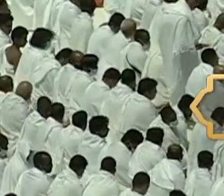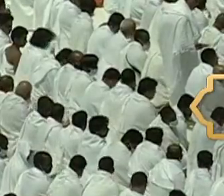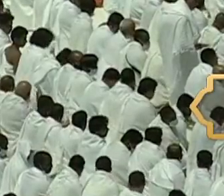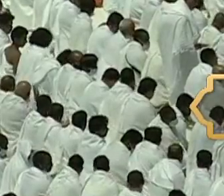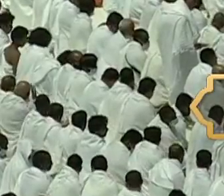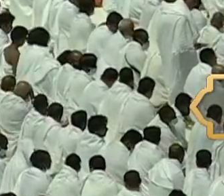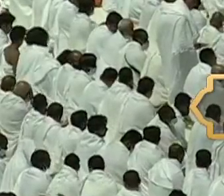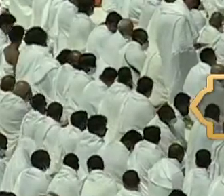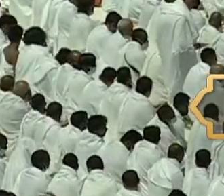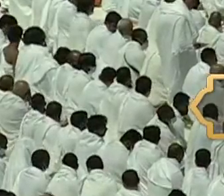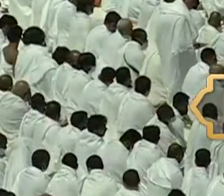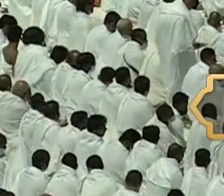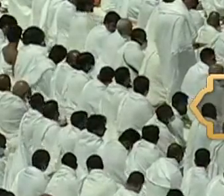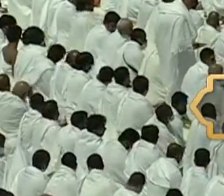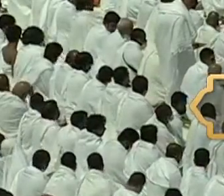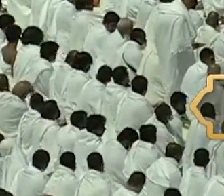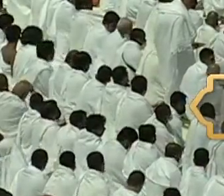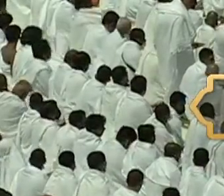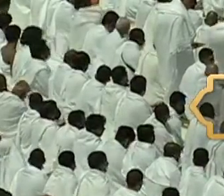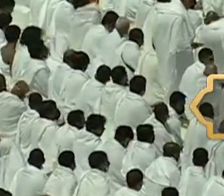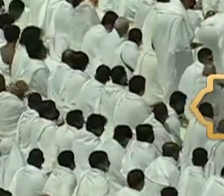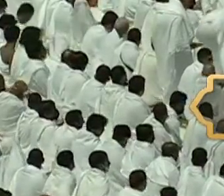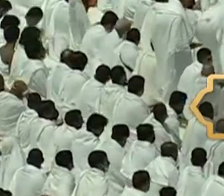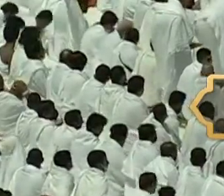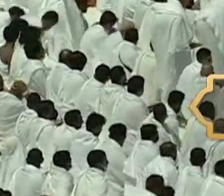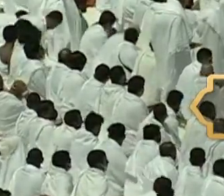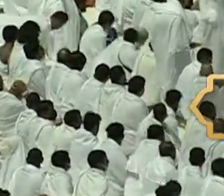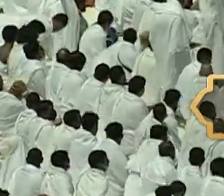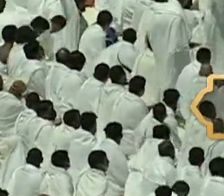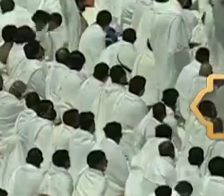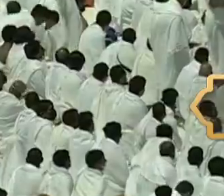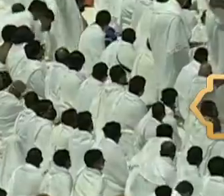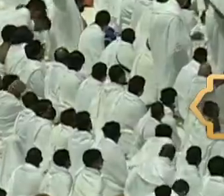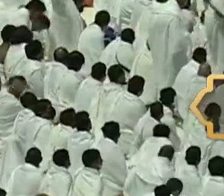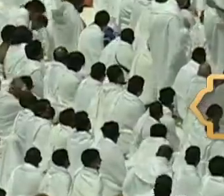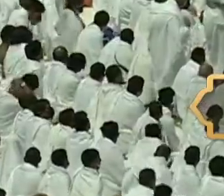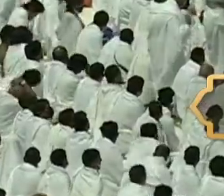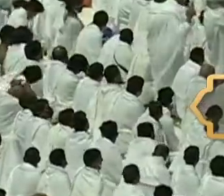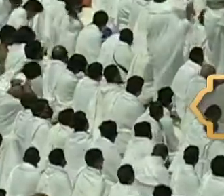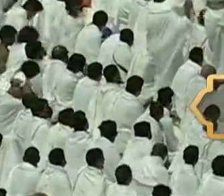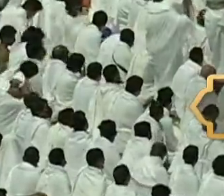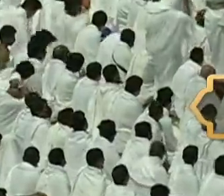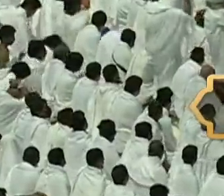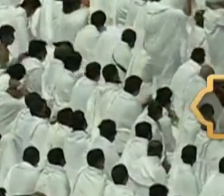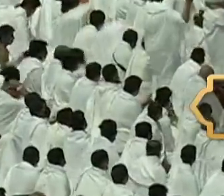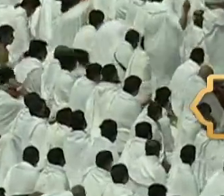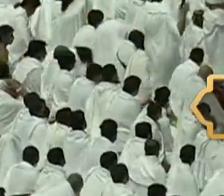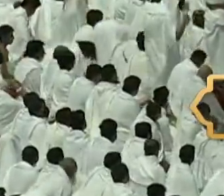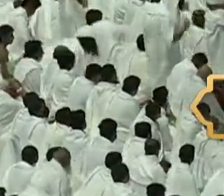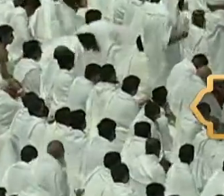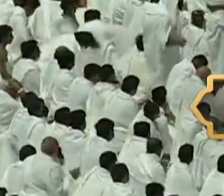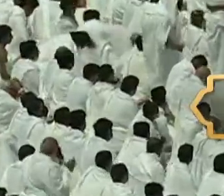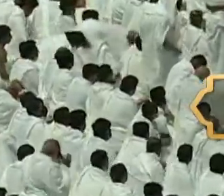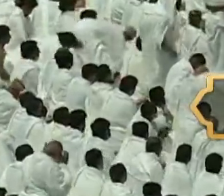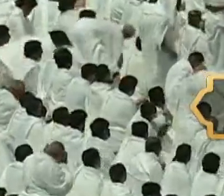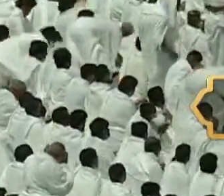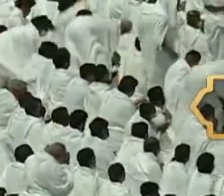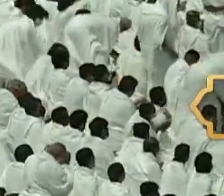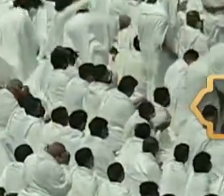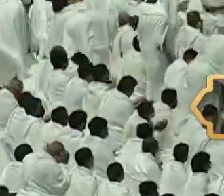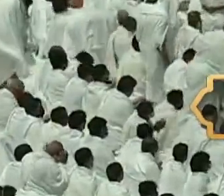ورحمه الله السلام عليكم ورحمه الله